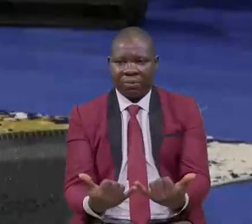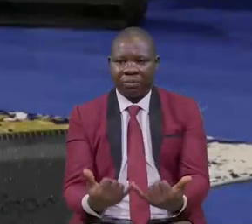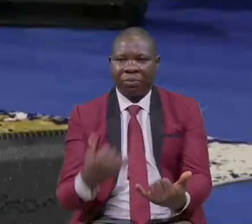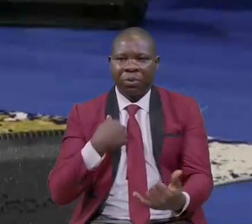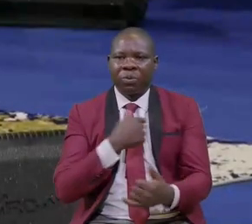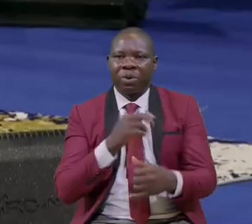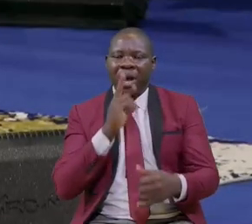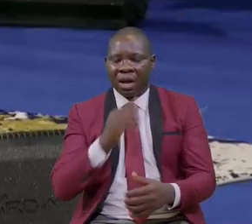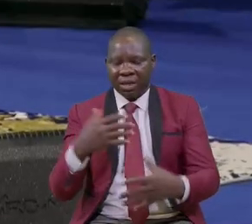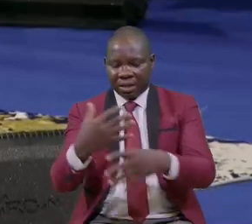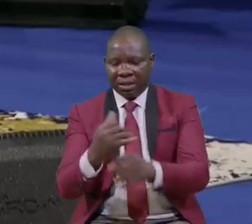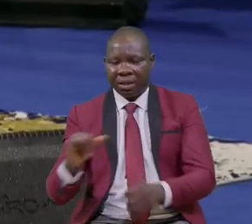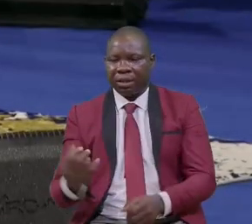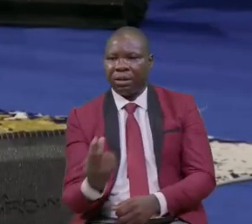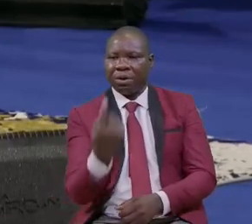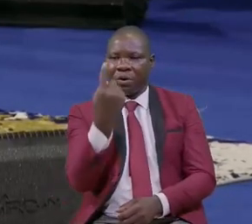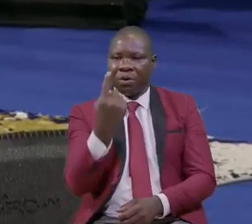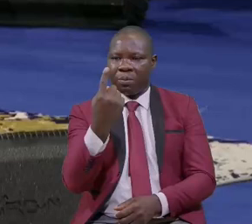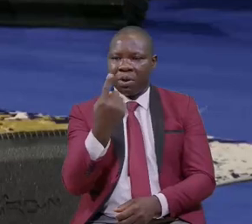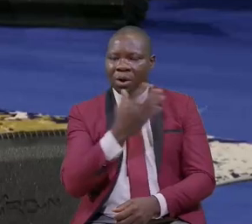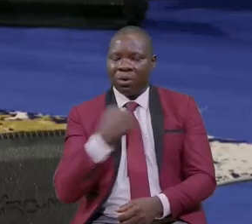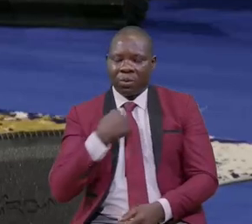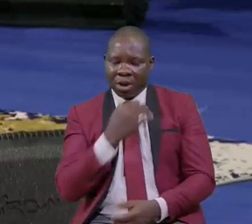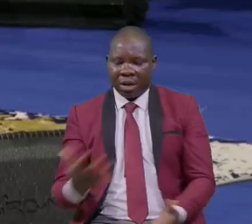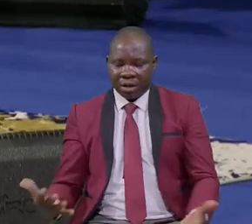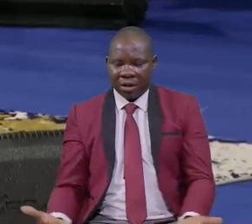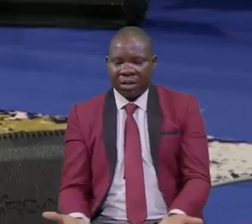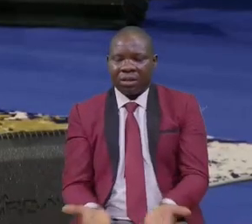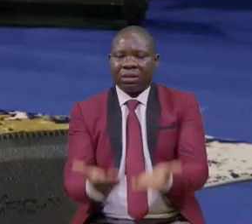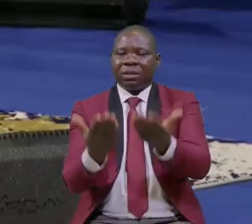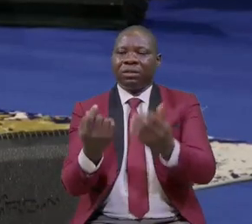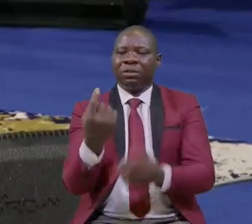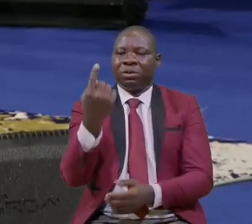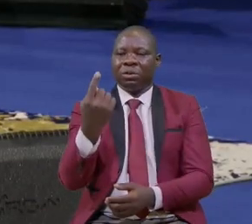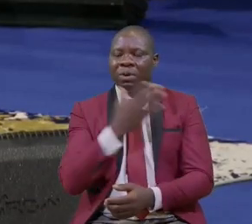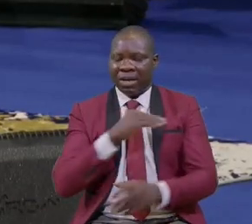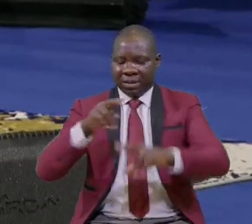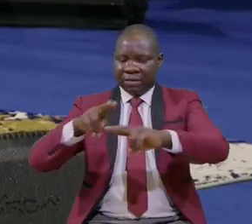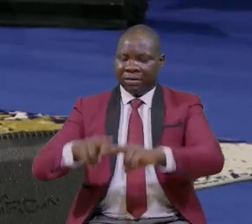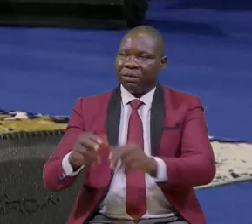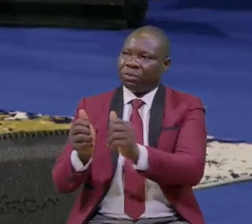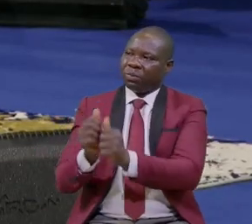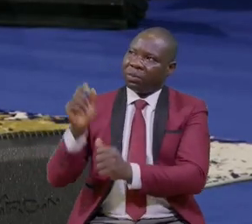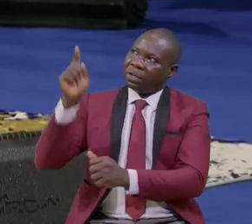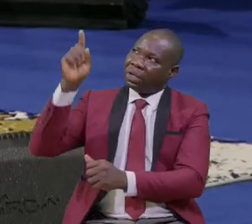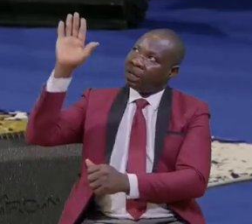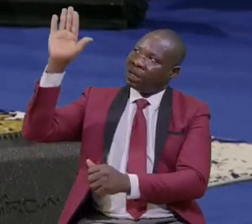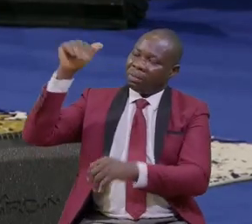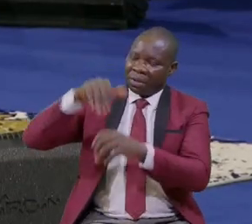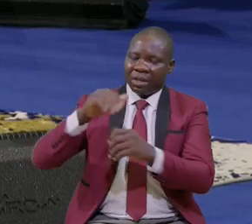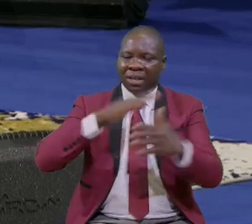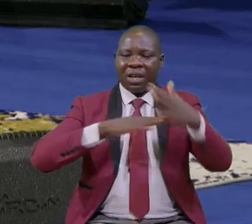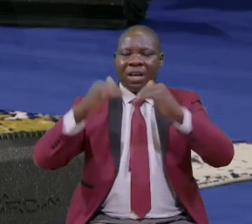Nous avons maintenant pris l'envol et nous sommes ressuscités et nous sommes assis avec lui dans les